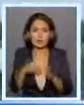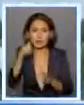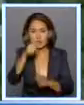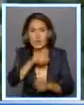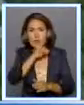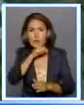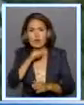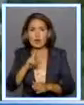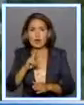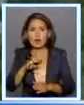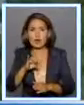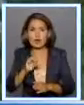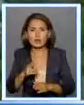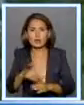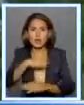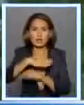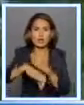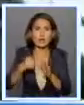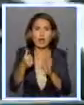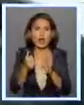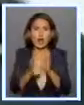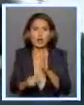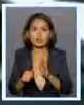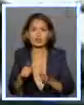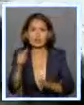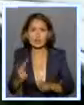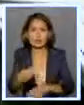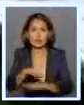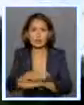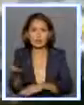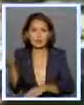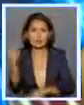2009 жылы Тайваньда Маракот дауылынан 600 шақты адам қаза тапқан еді.